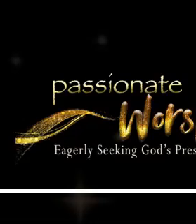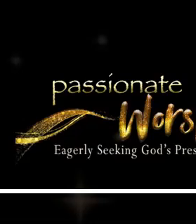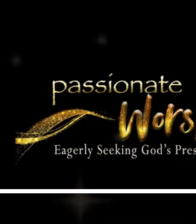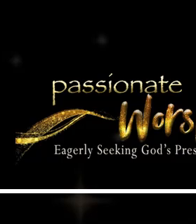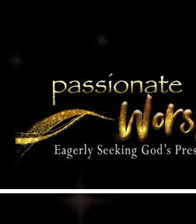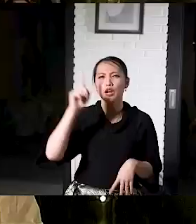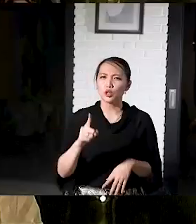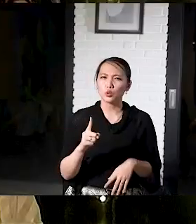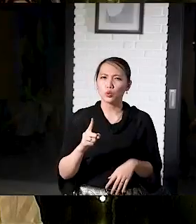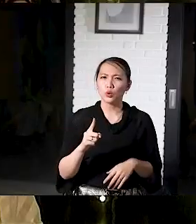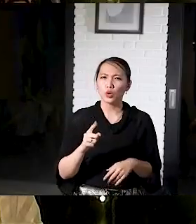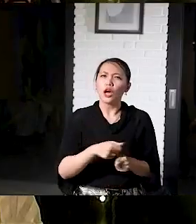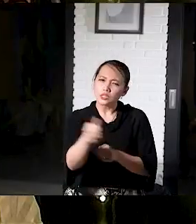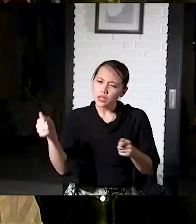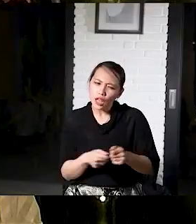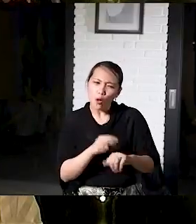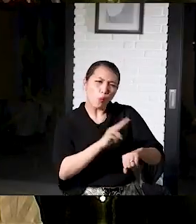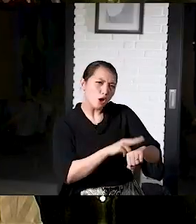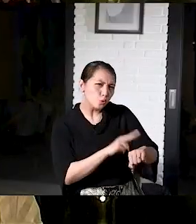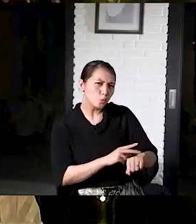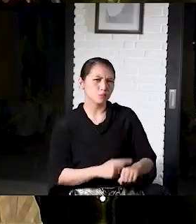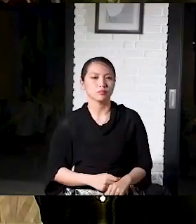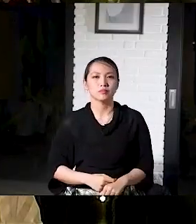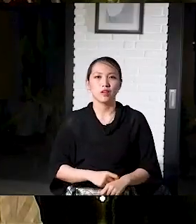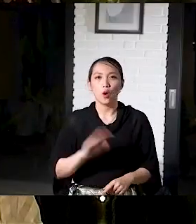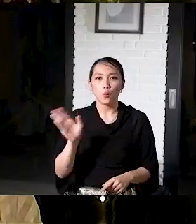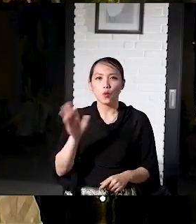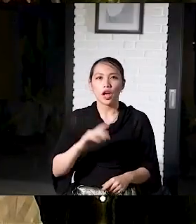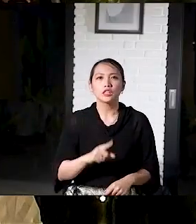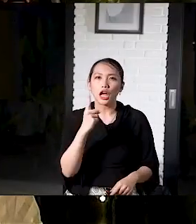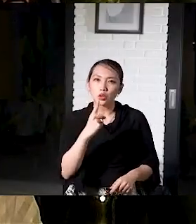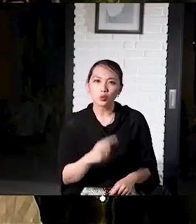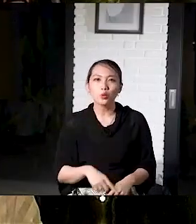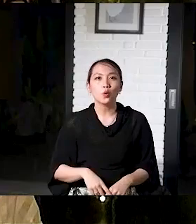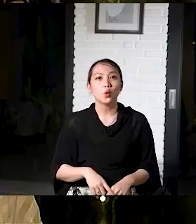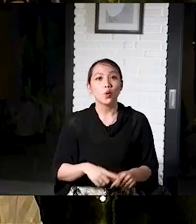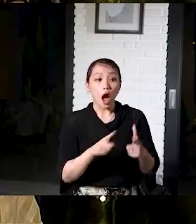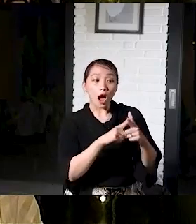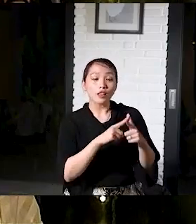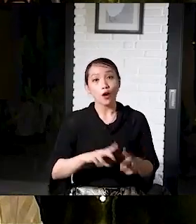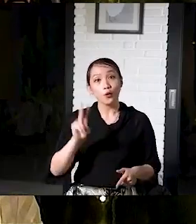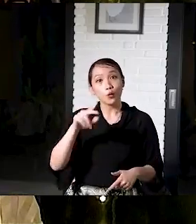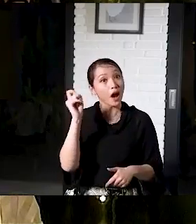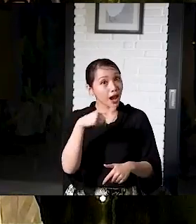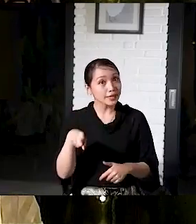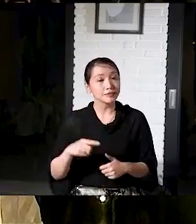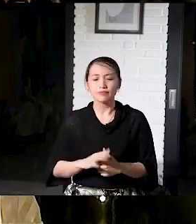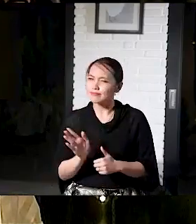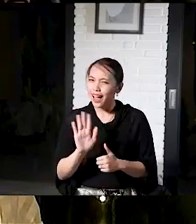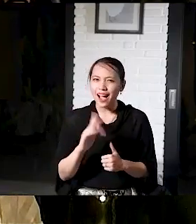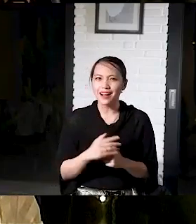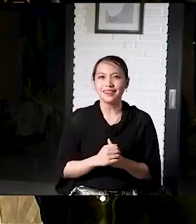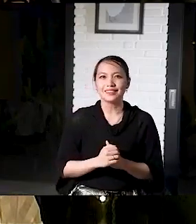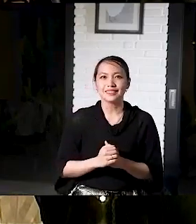我们要永远的去赞美他 bukan saat mau worship night 我们要永远的赞美他 saat puji-pujian di JG atau di ibadah 不是赞美